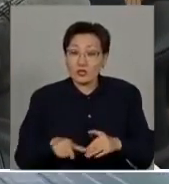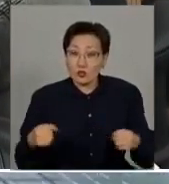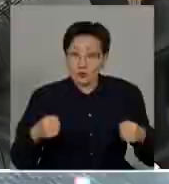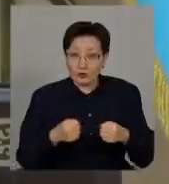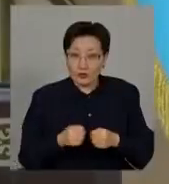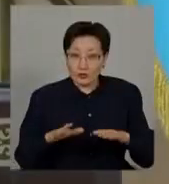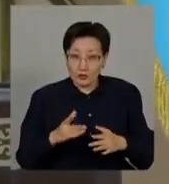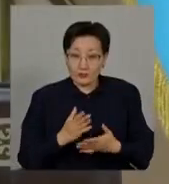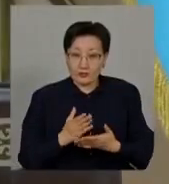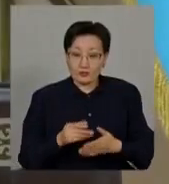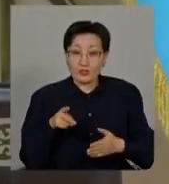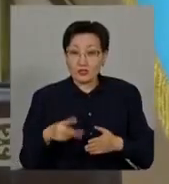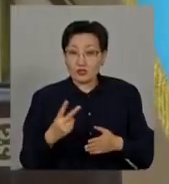бар.